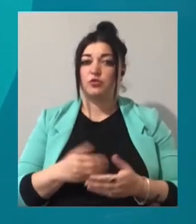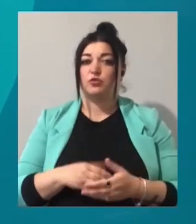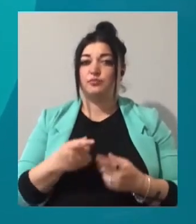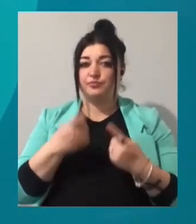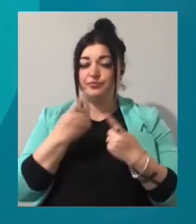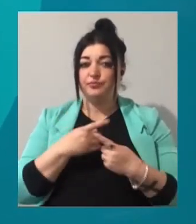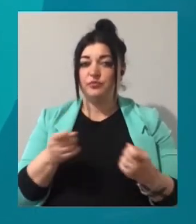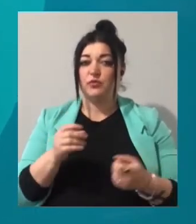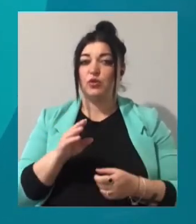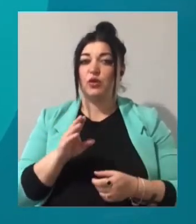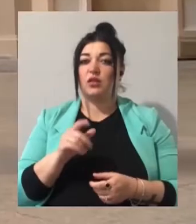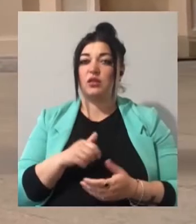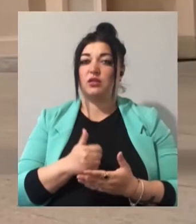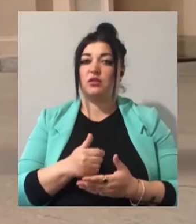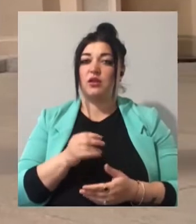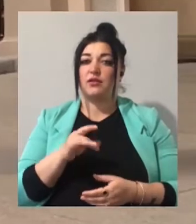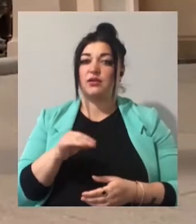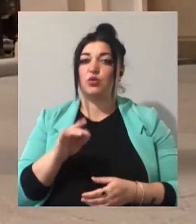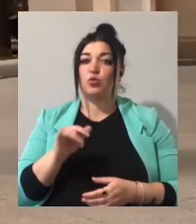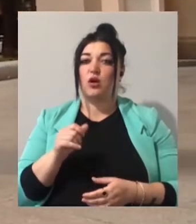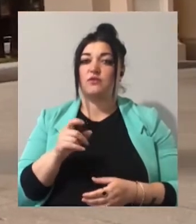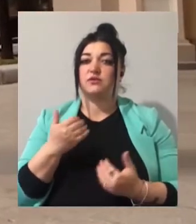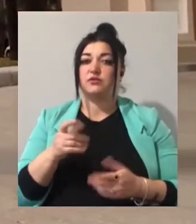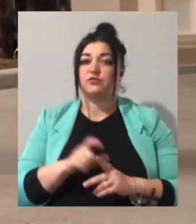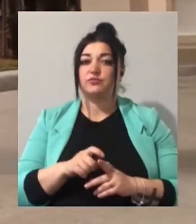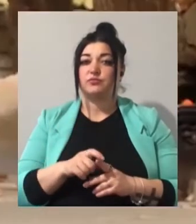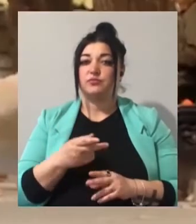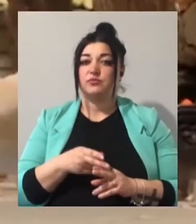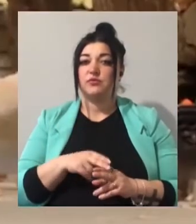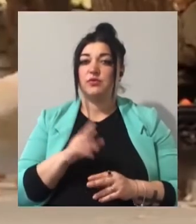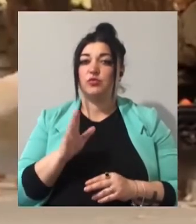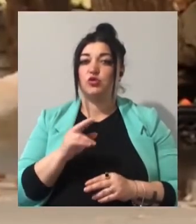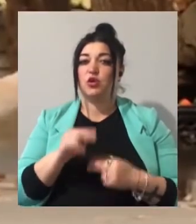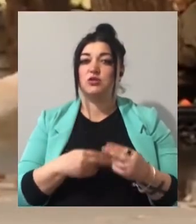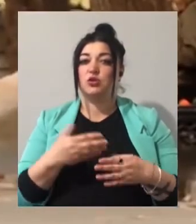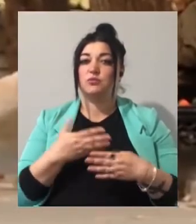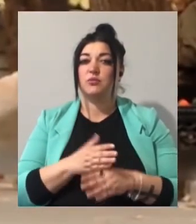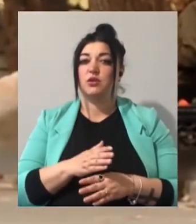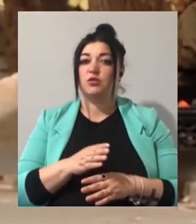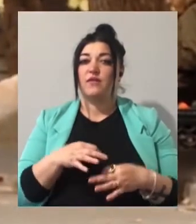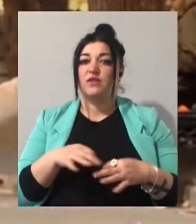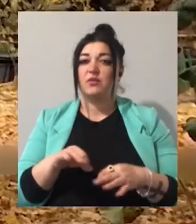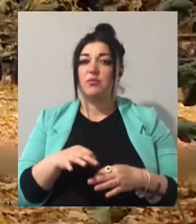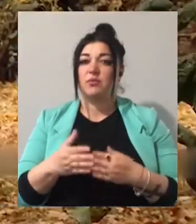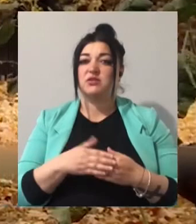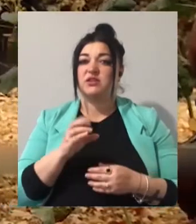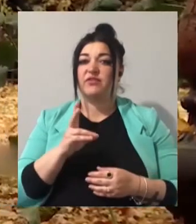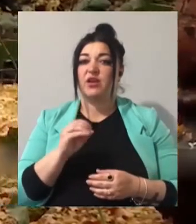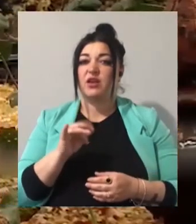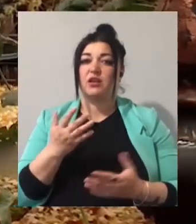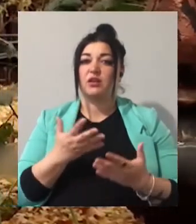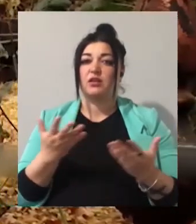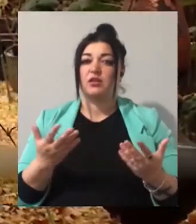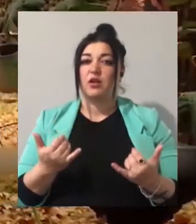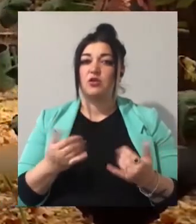Труханов. За його словами, такі міри будуть застосовані через розбиту автівками плитку в сквері, яку наразі перестелили